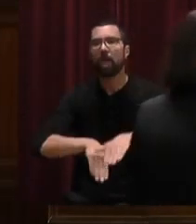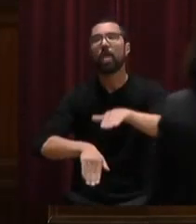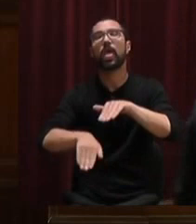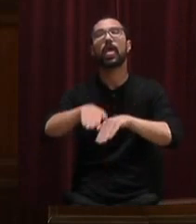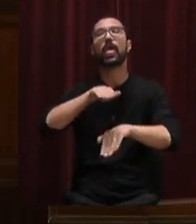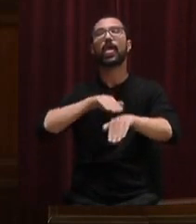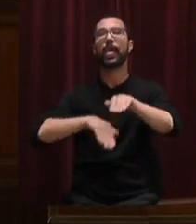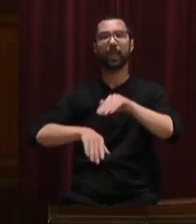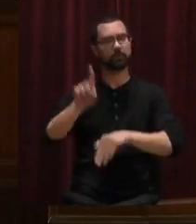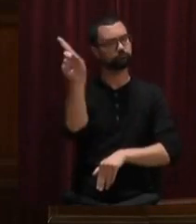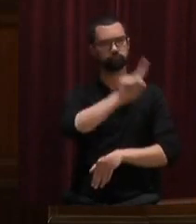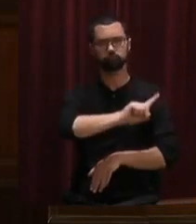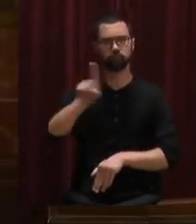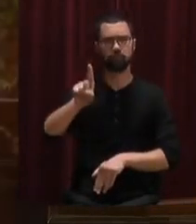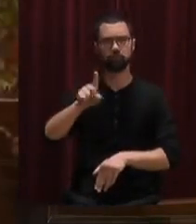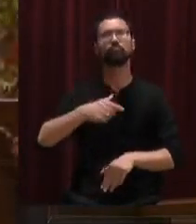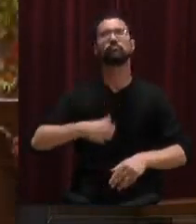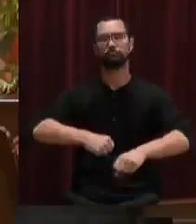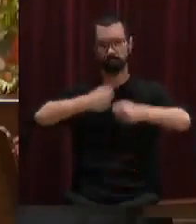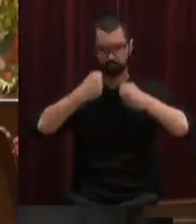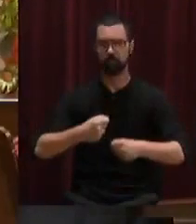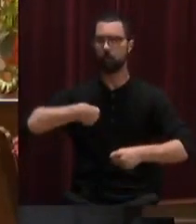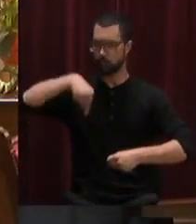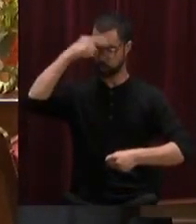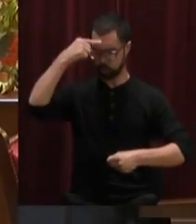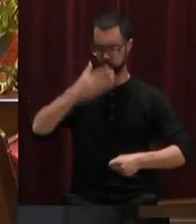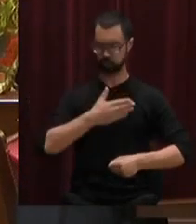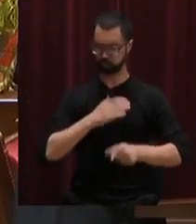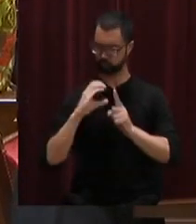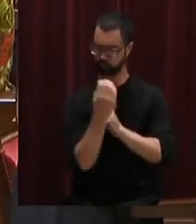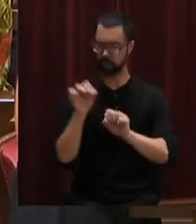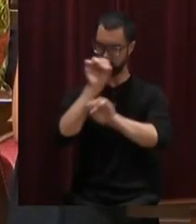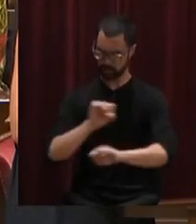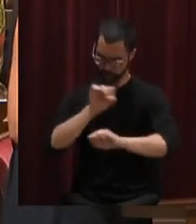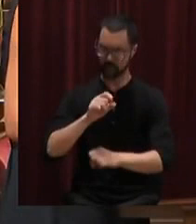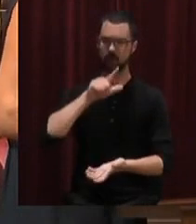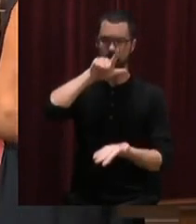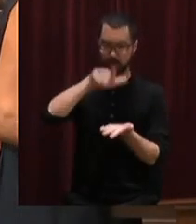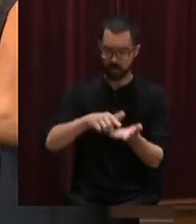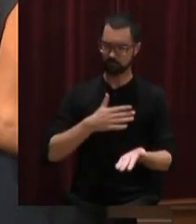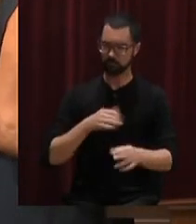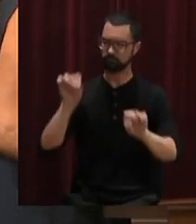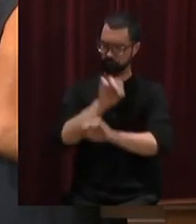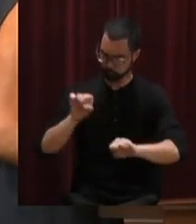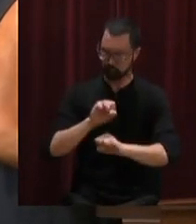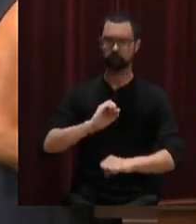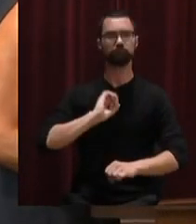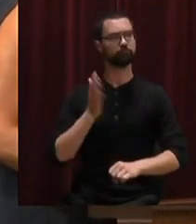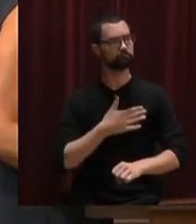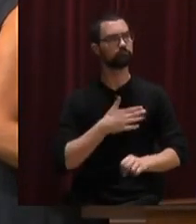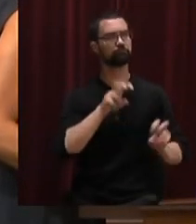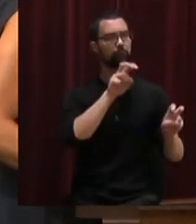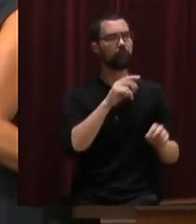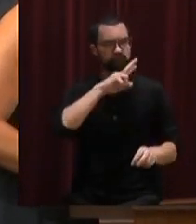enrere. Aquestes illes tindran cura de la nostra cultura, de la nostra llengua, del nostre patrimoni, i els donarem projecció amb una eina